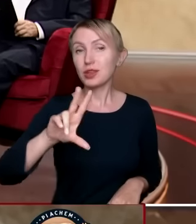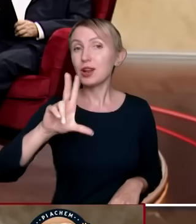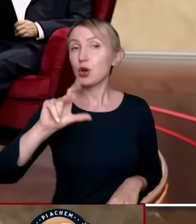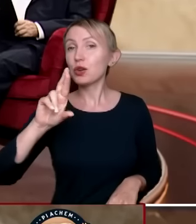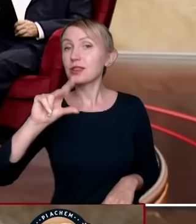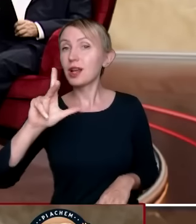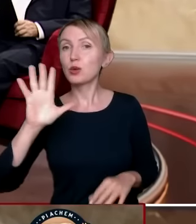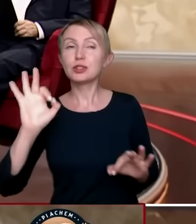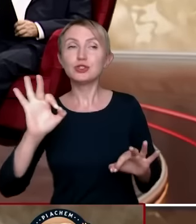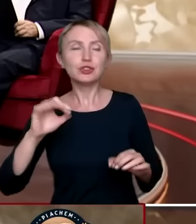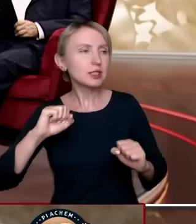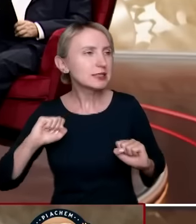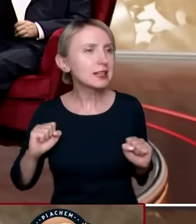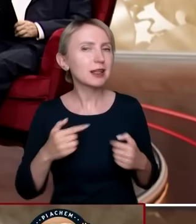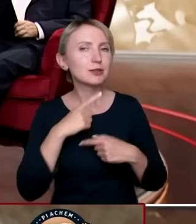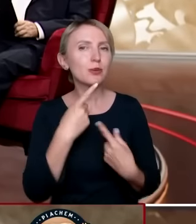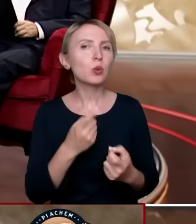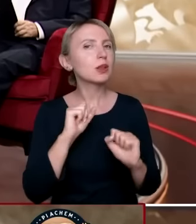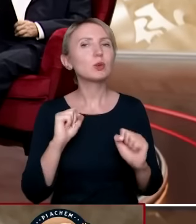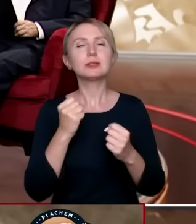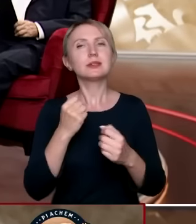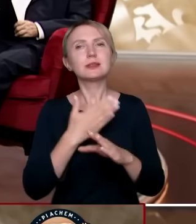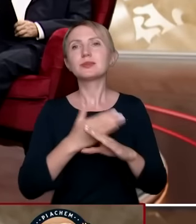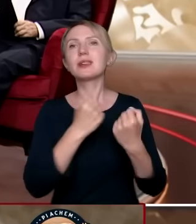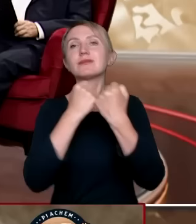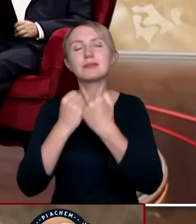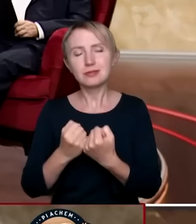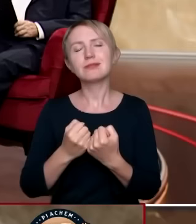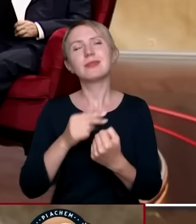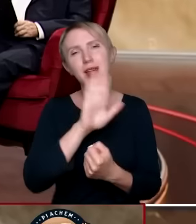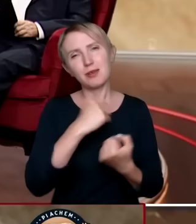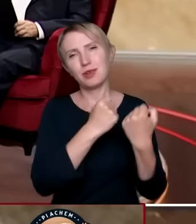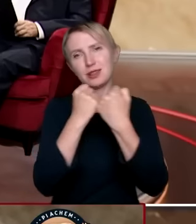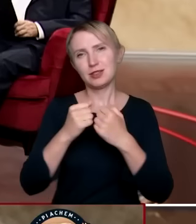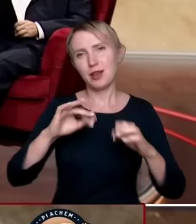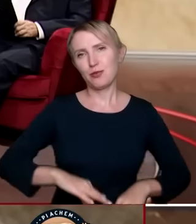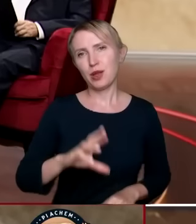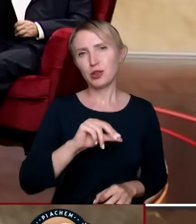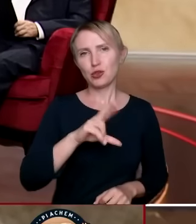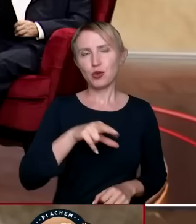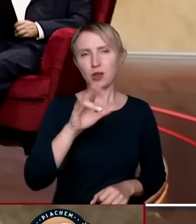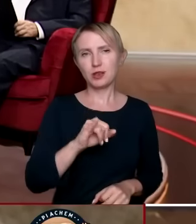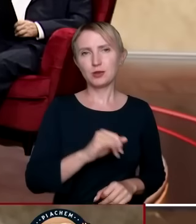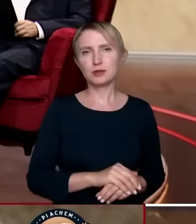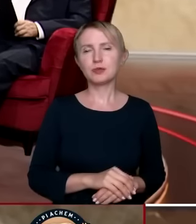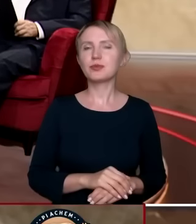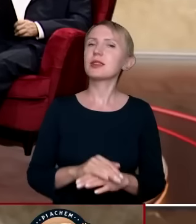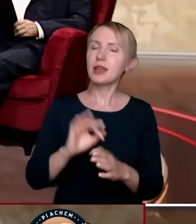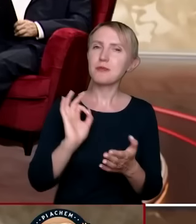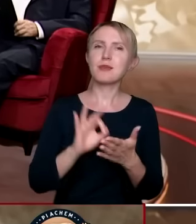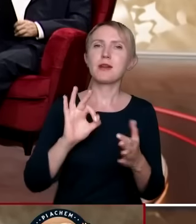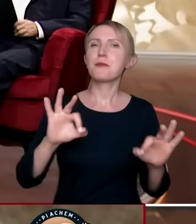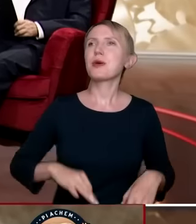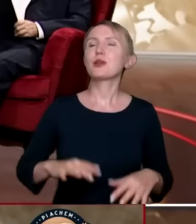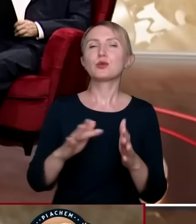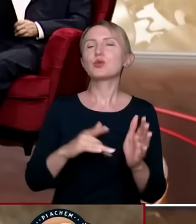dzisiaj wysilali, żeby powiedzieć, że nie działa, a jednak działa i pan Romanowski na podstawie jest wątpliwy, jak pan Tusk